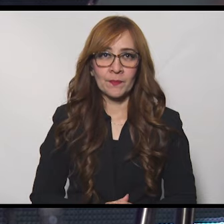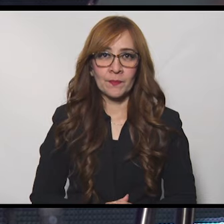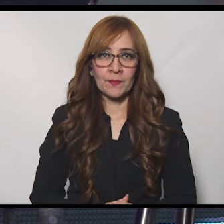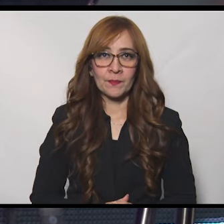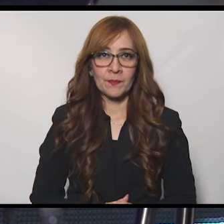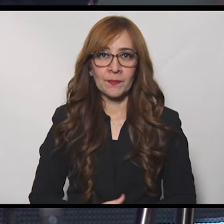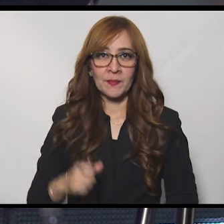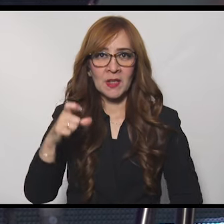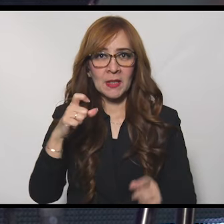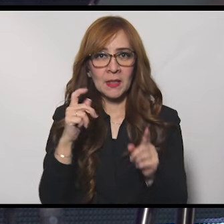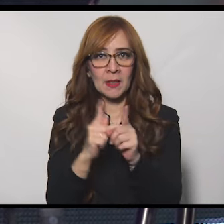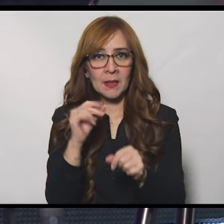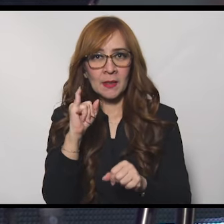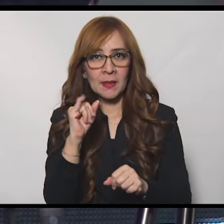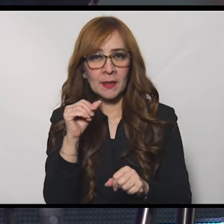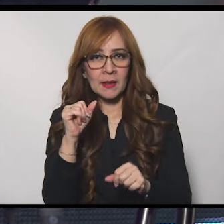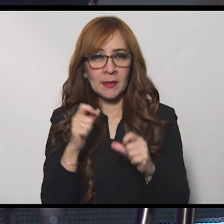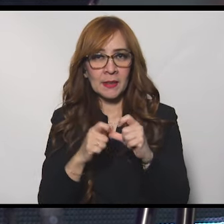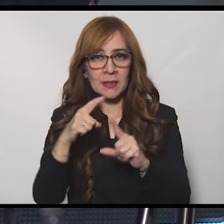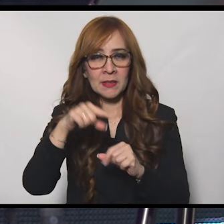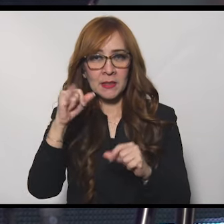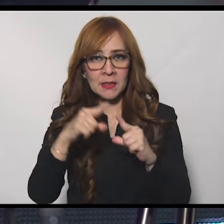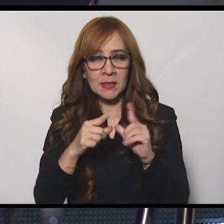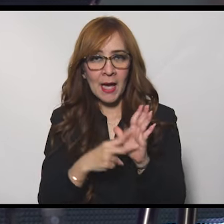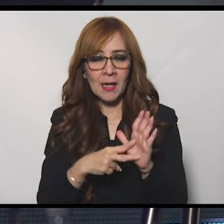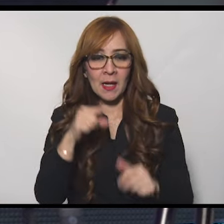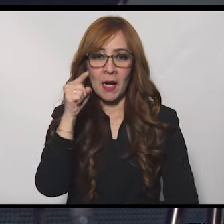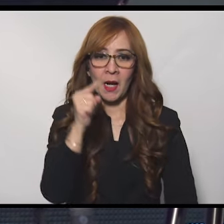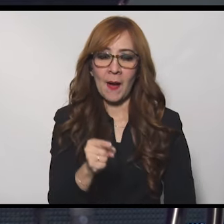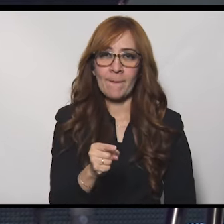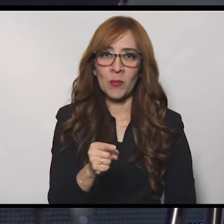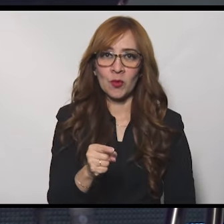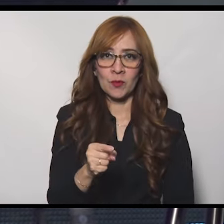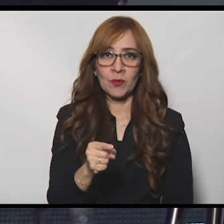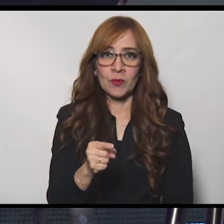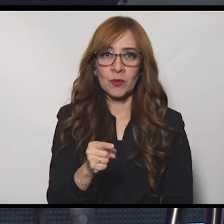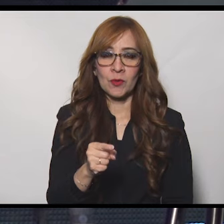Kristian, kamu hanyalah